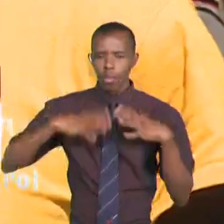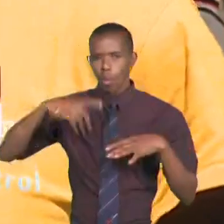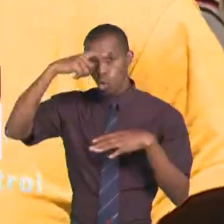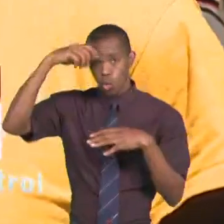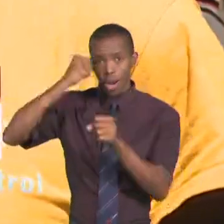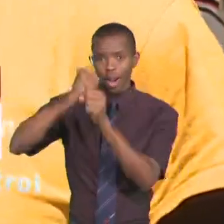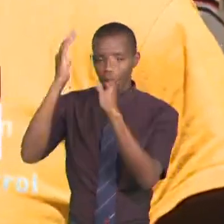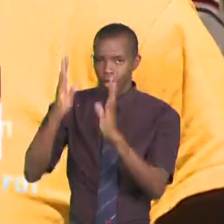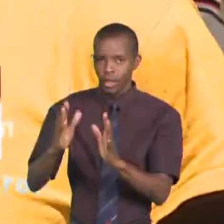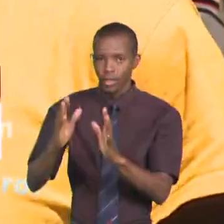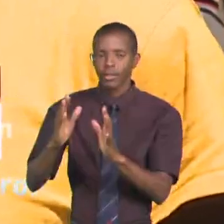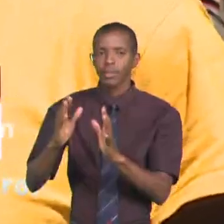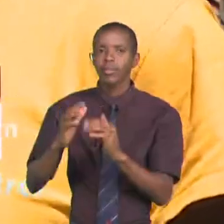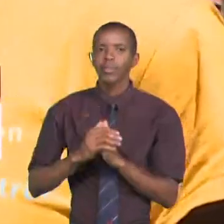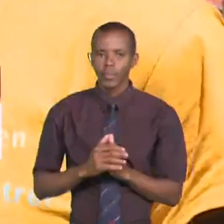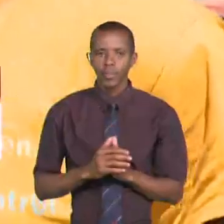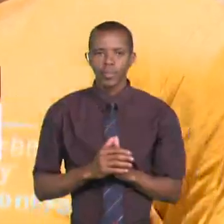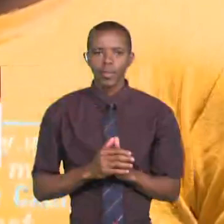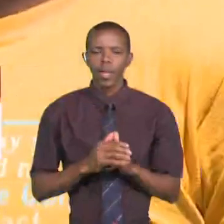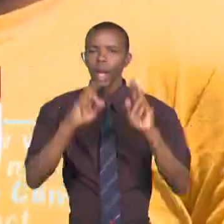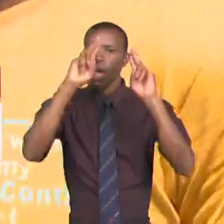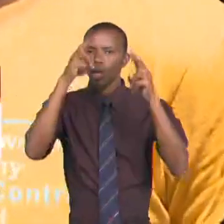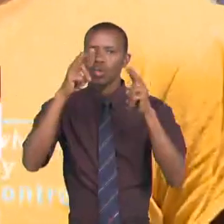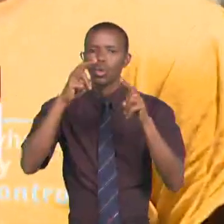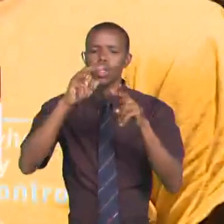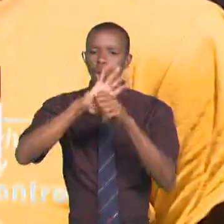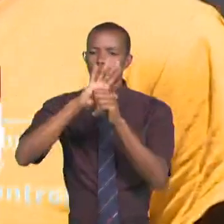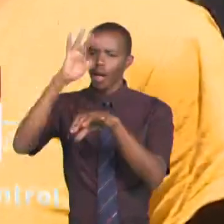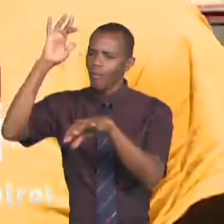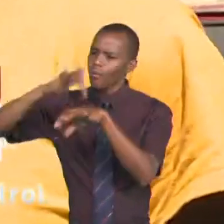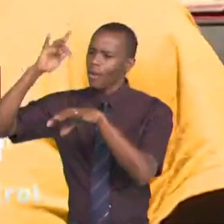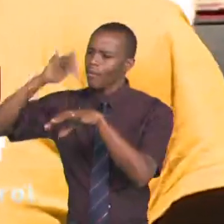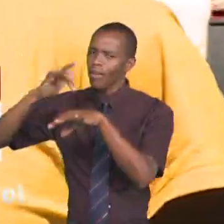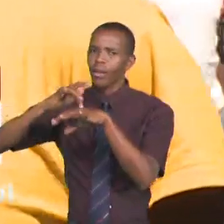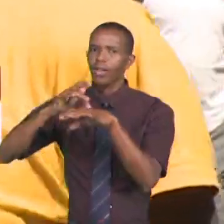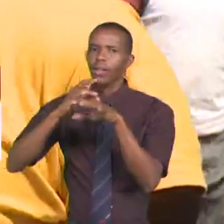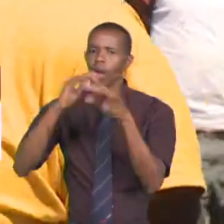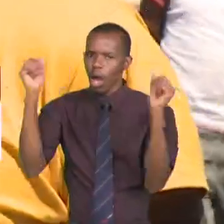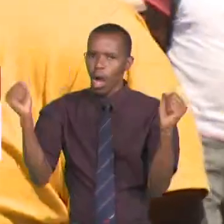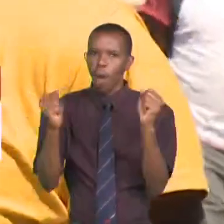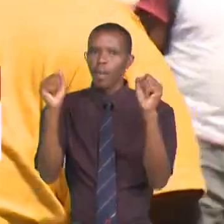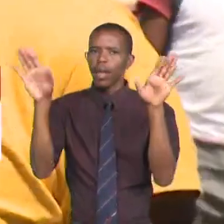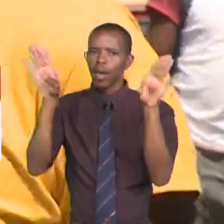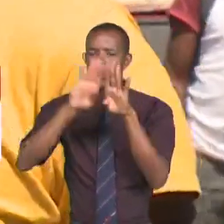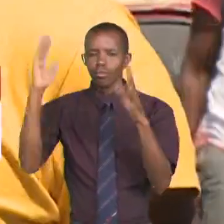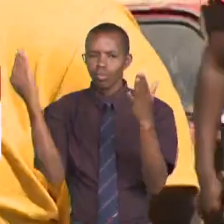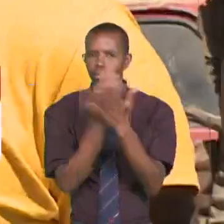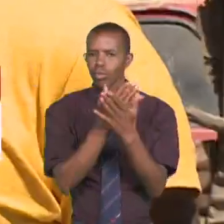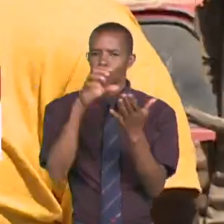kali. Na kuhusiana swala na maambukizi ya corona, kwanza akitoa kafyu, si unaona kwamba kutakuwa